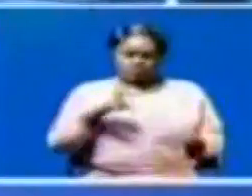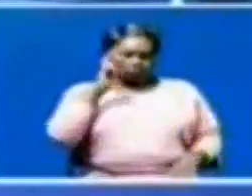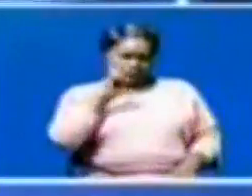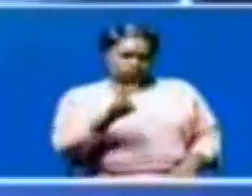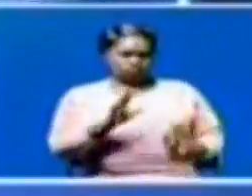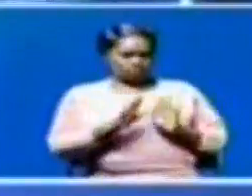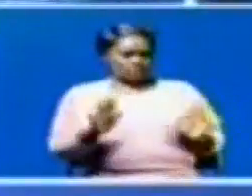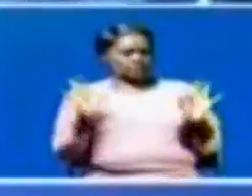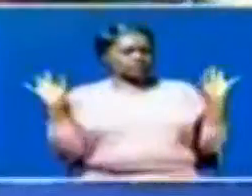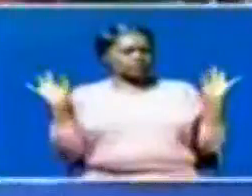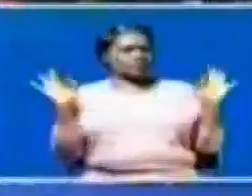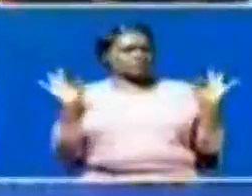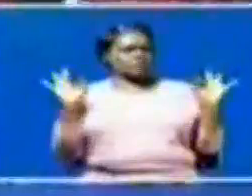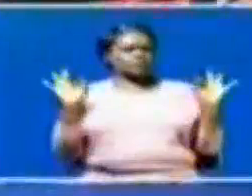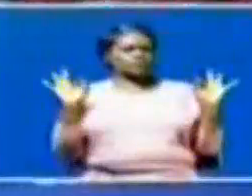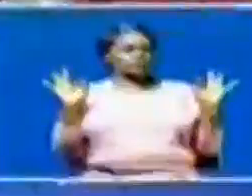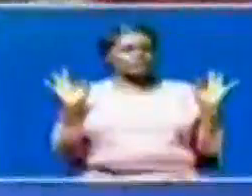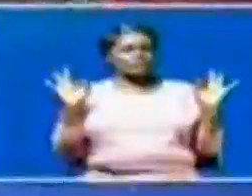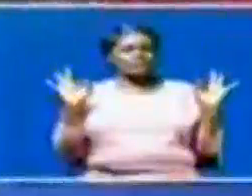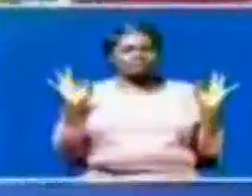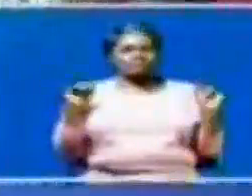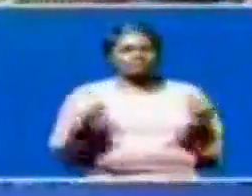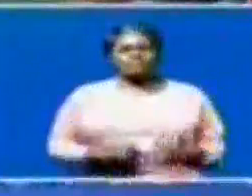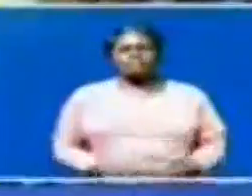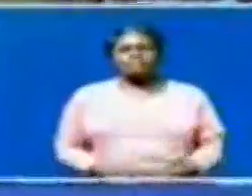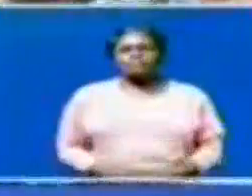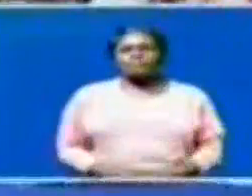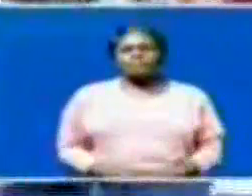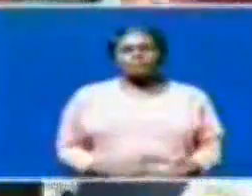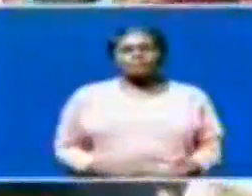na mshangao. Mark Namaswa, KTN News.